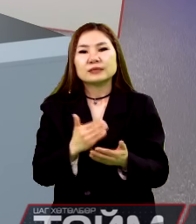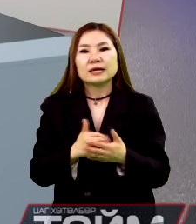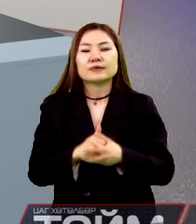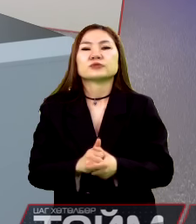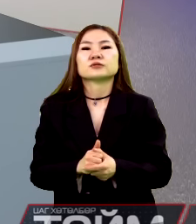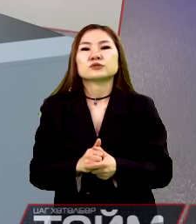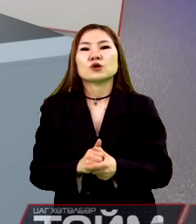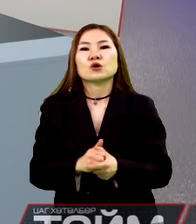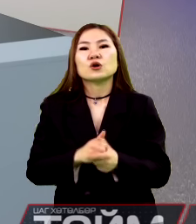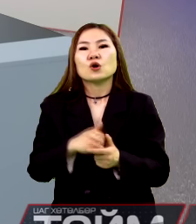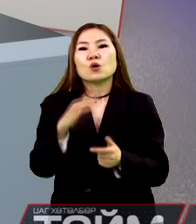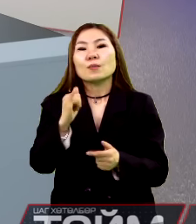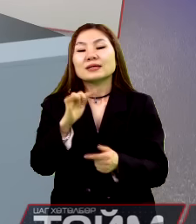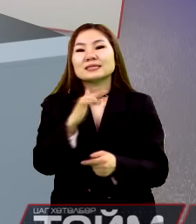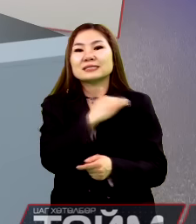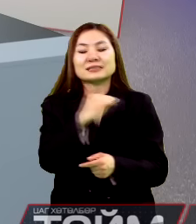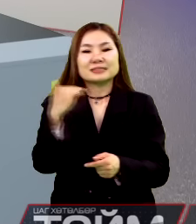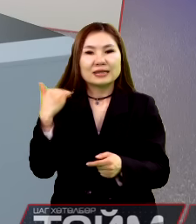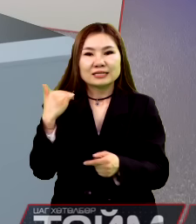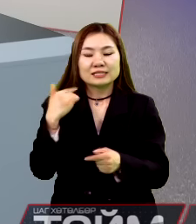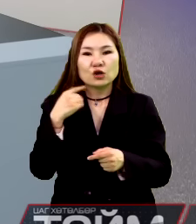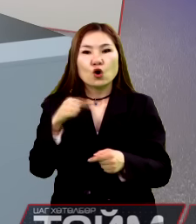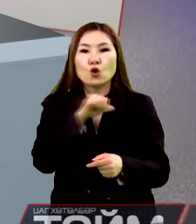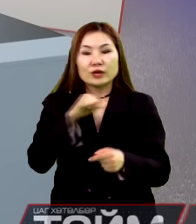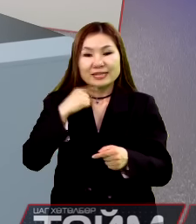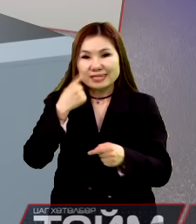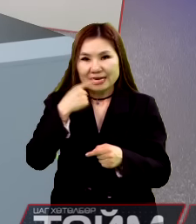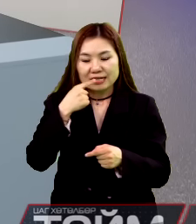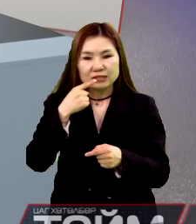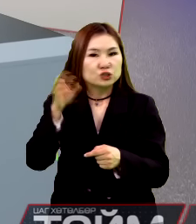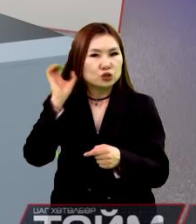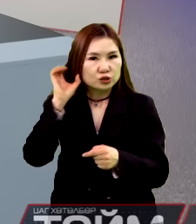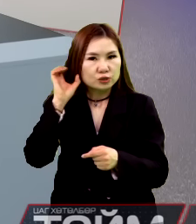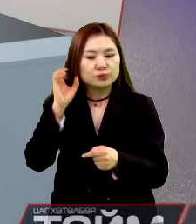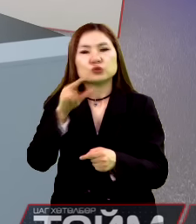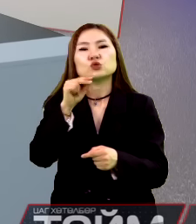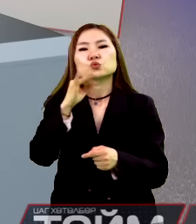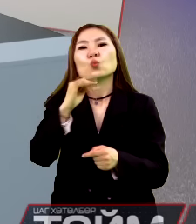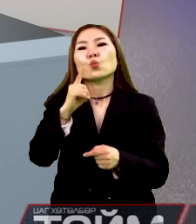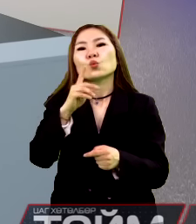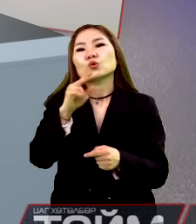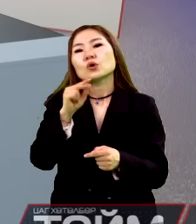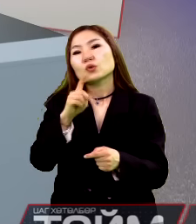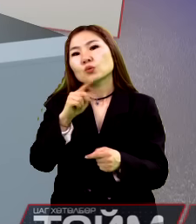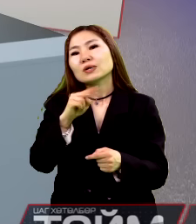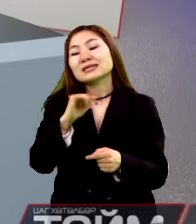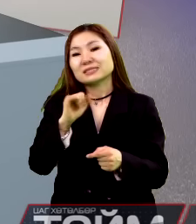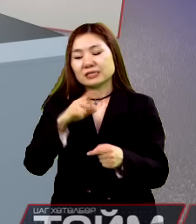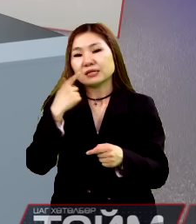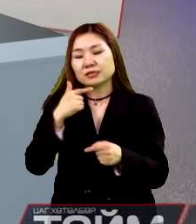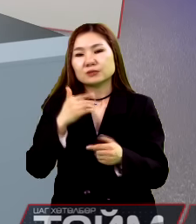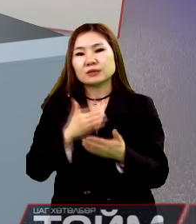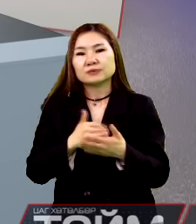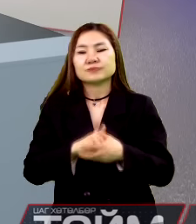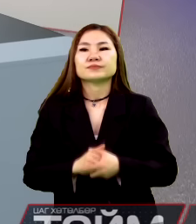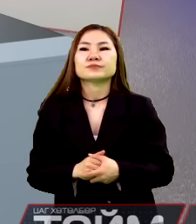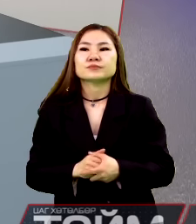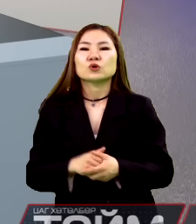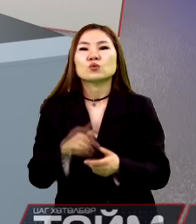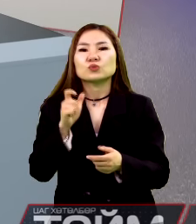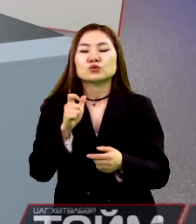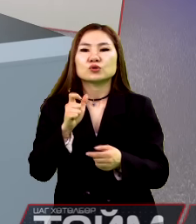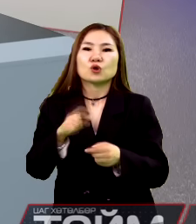тэр хотын дарга яг ярьж байгаагийн сонсох юм бол агуулгын сонсох юм бол нэрээ тэмчтэй гэдэг юм ийг одоо маш их яриад байгаа. Тэр хүмүүс бол яг